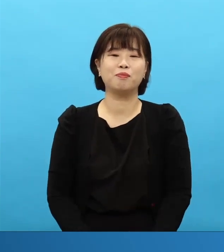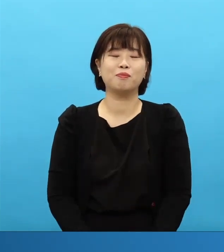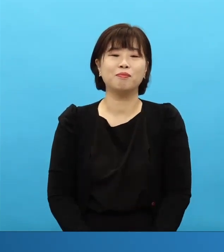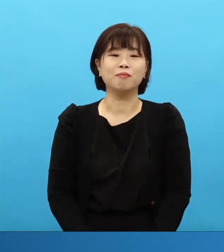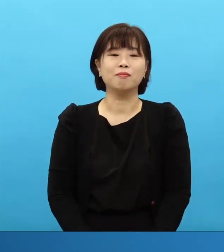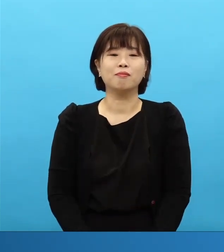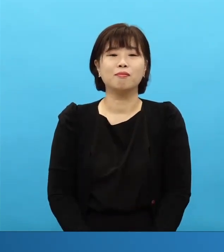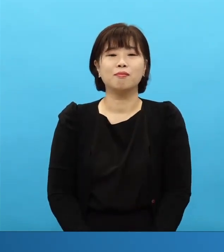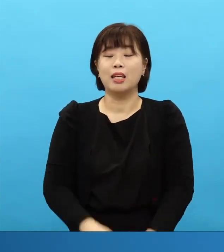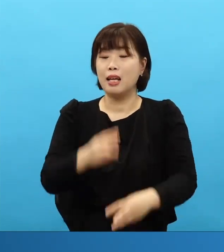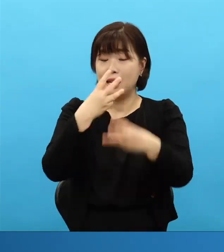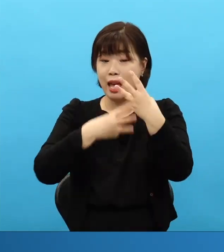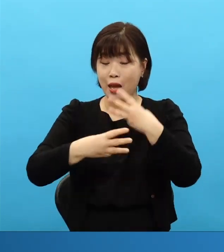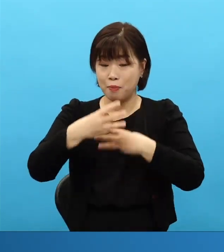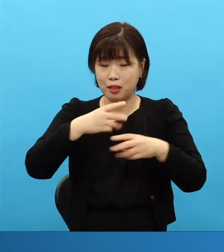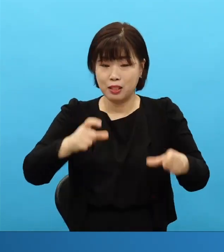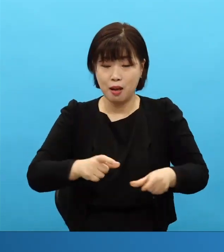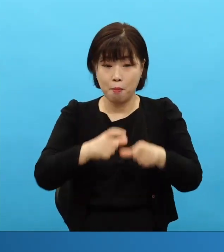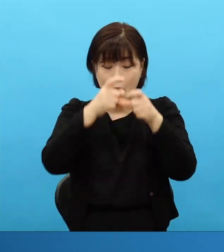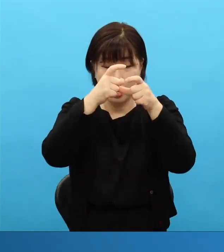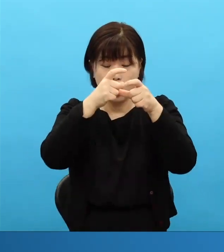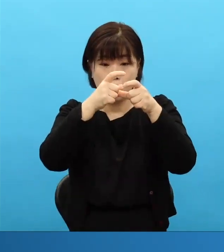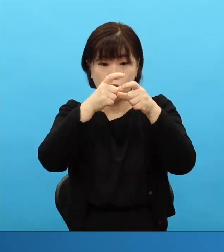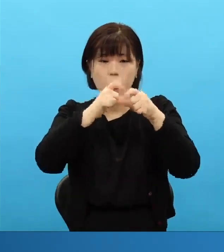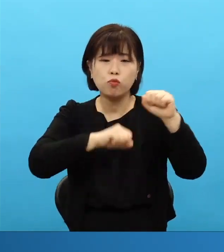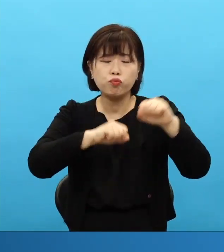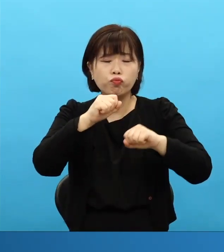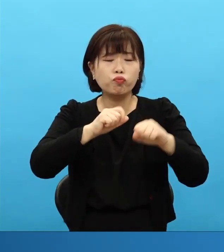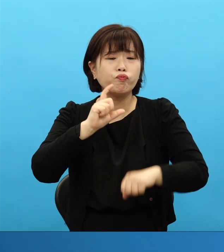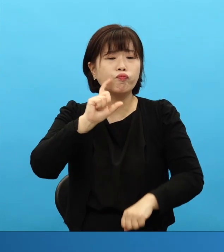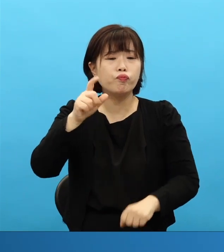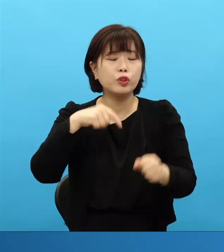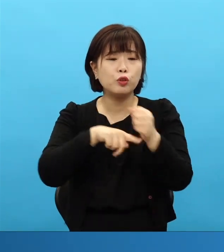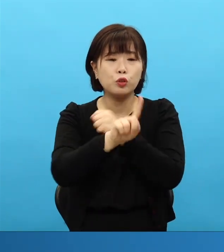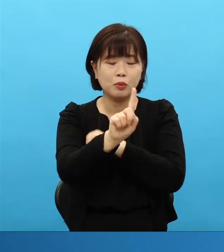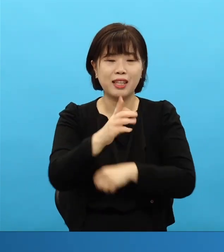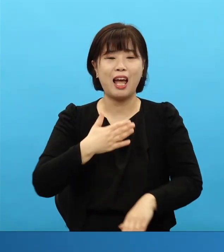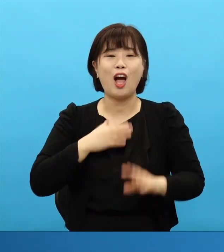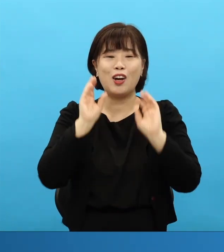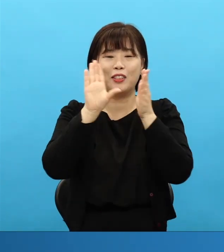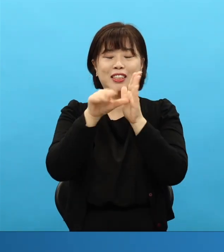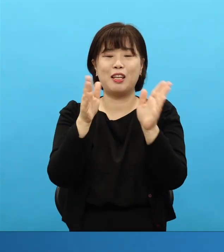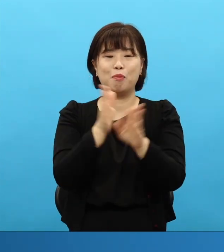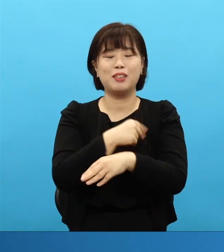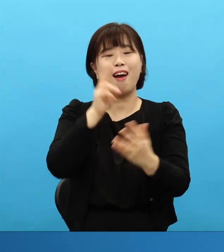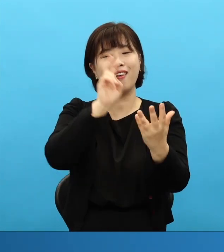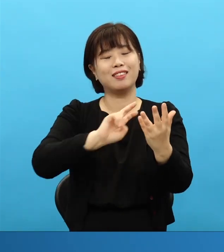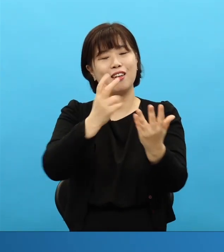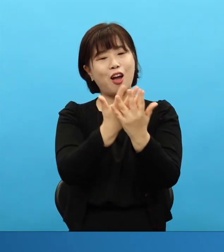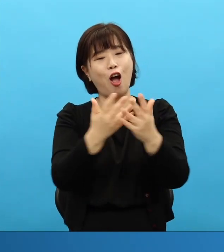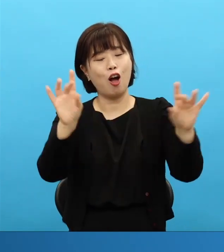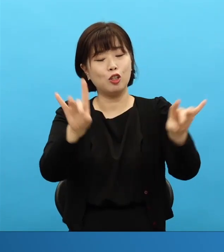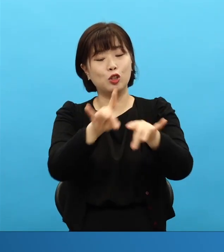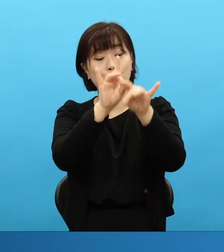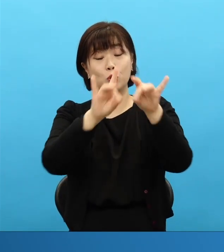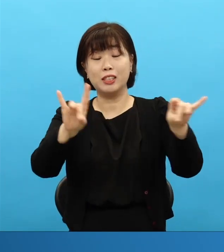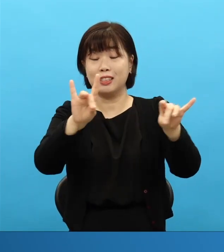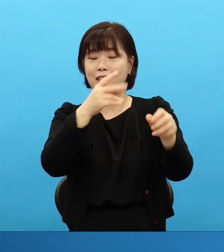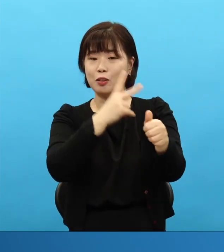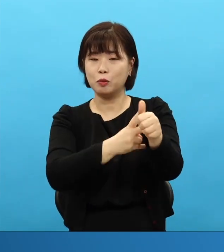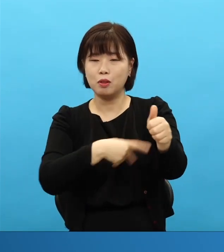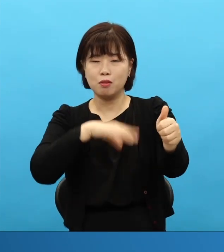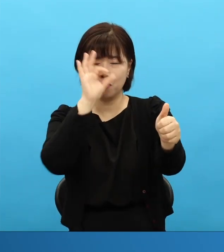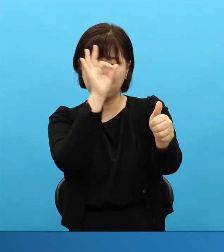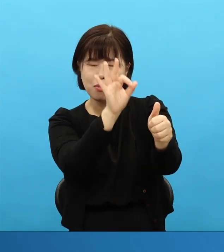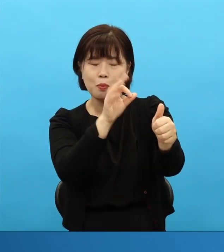렘넌트 망대 운동은 왜 지속되어야 할까요? 저는 어릴 적부터 찬양대 지휘자 선생님을 보며 찬양의